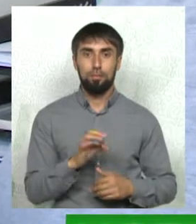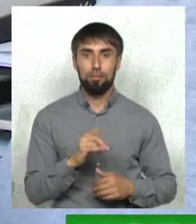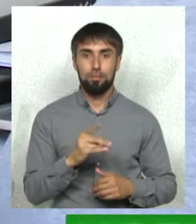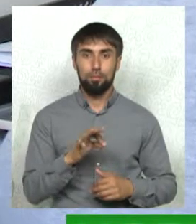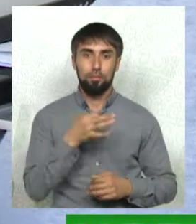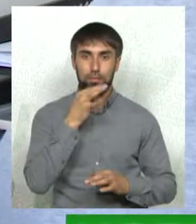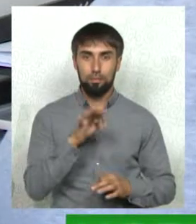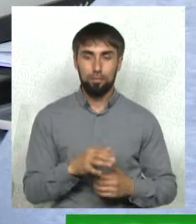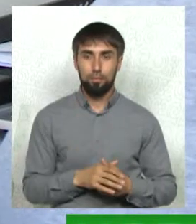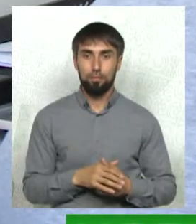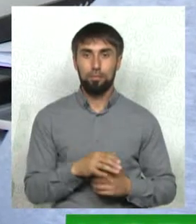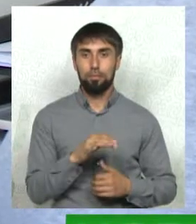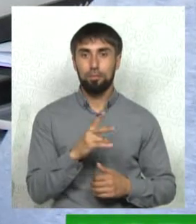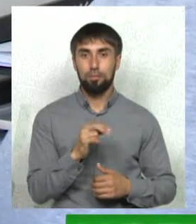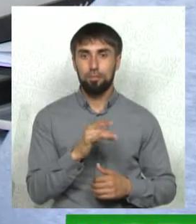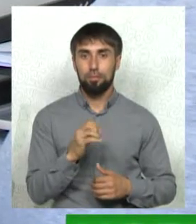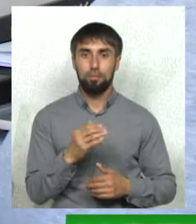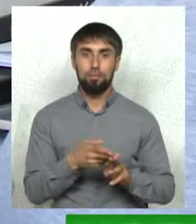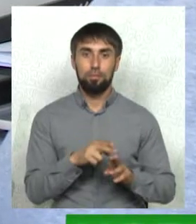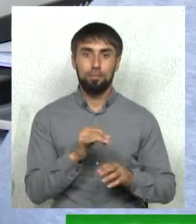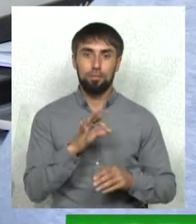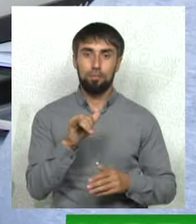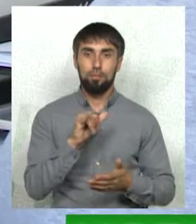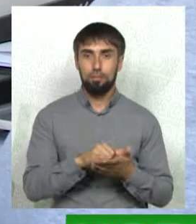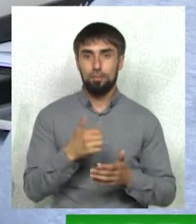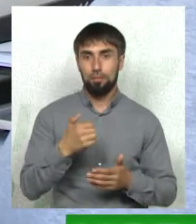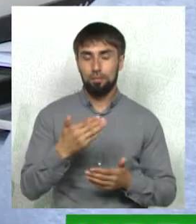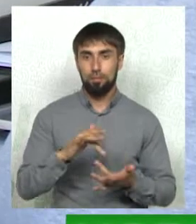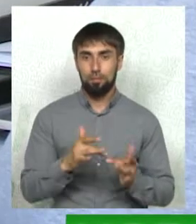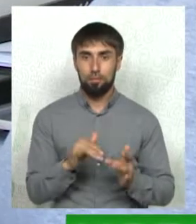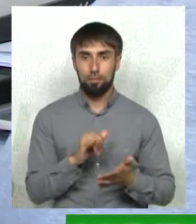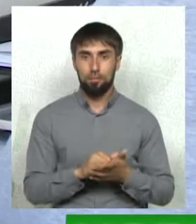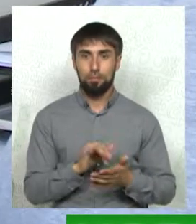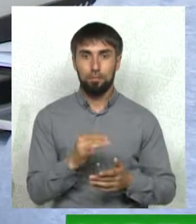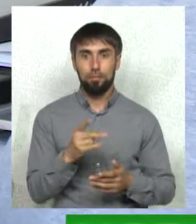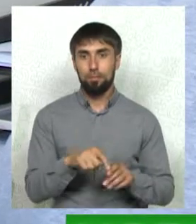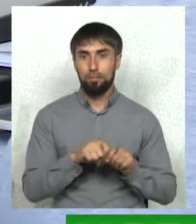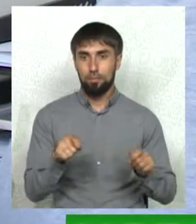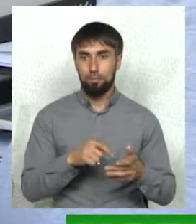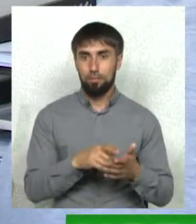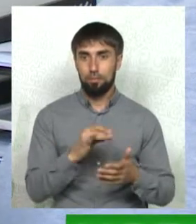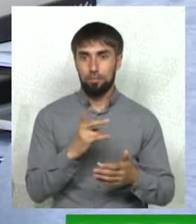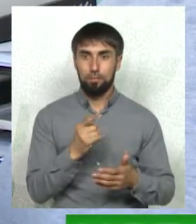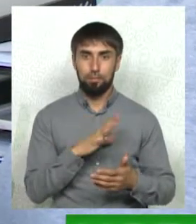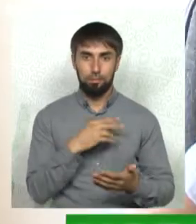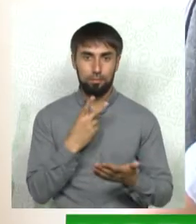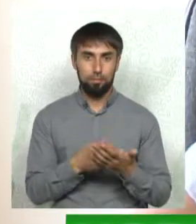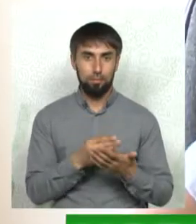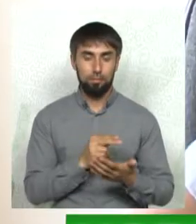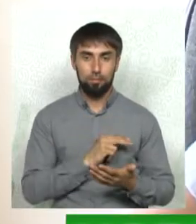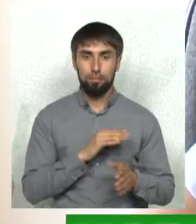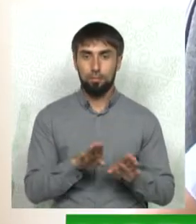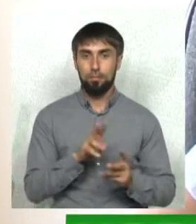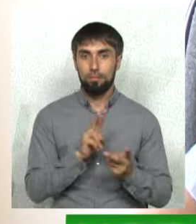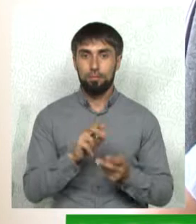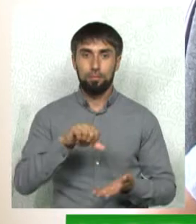любого значения и качества, опубликовать его на своей странице. Страница должна быть обязательно открыта, чтобы мы могли видеть, соответственно, нашу работу. Такие встречи